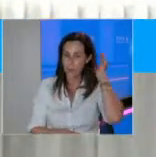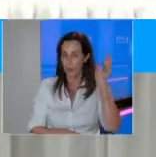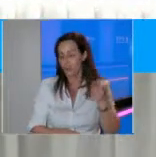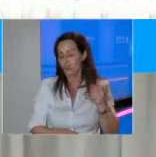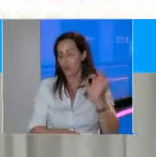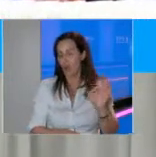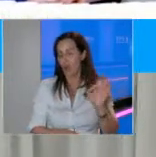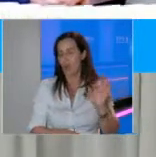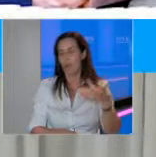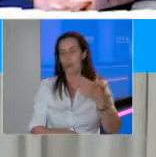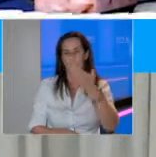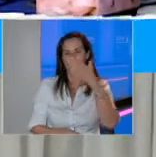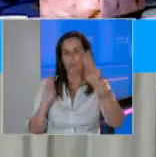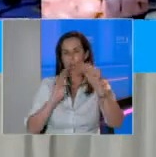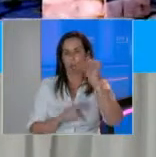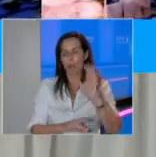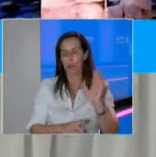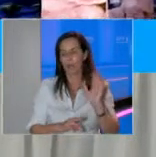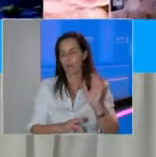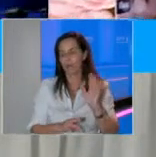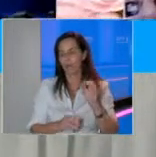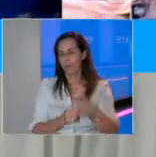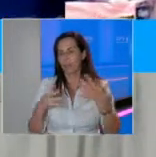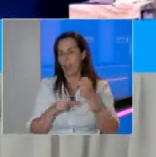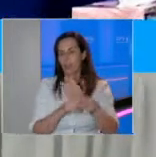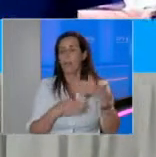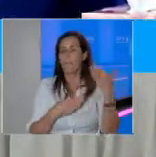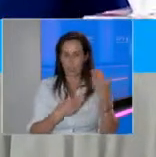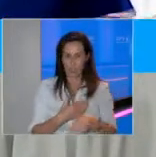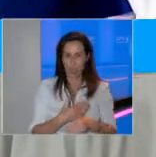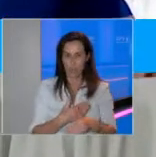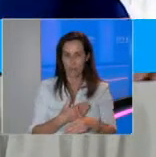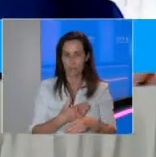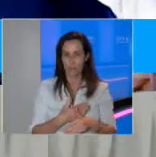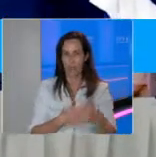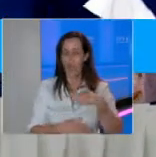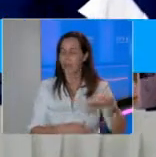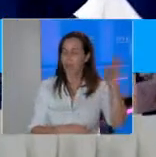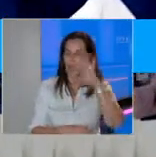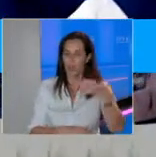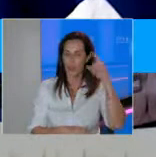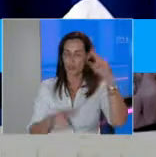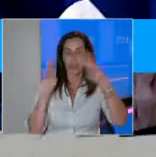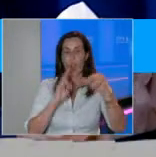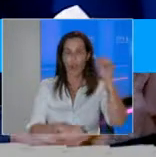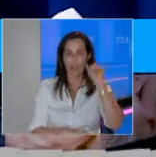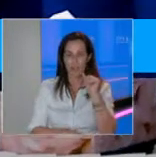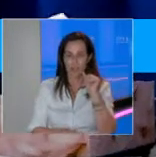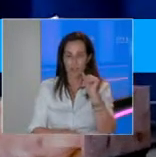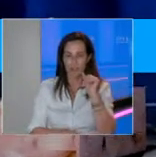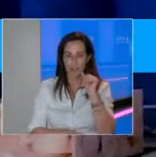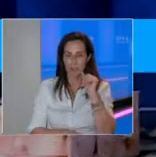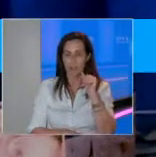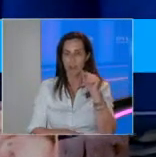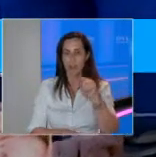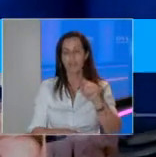מגרש חנייה שבנוי ממאוכזבי כחול לבן עבודה, בסדר? Mm-hmm. בסופו של דבר, אני עדיין חושב שכחול לבן